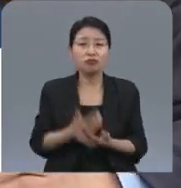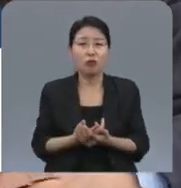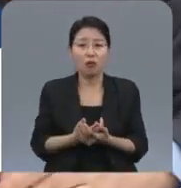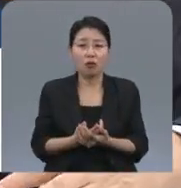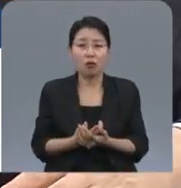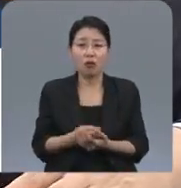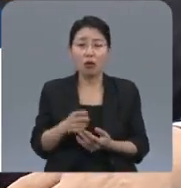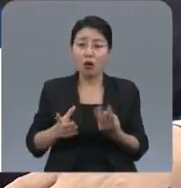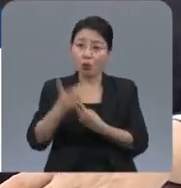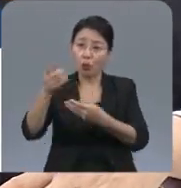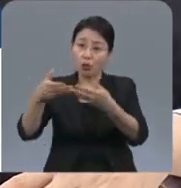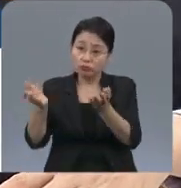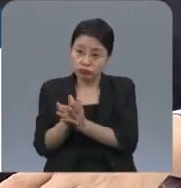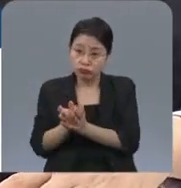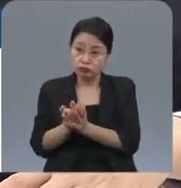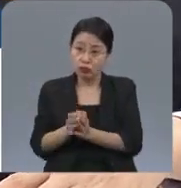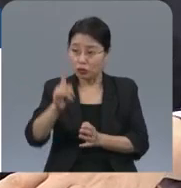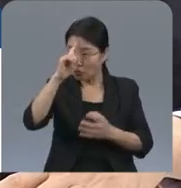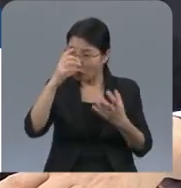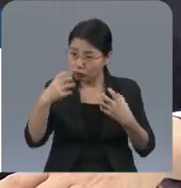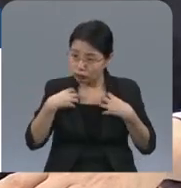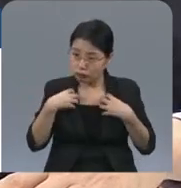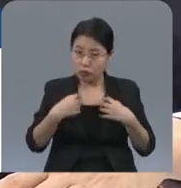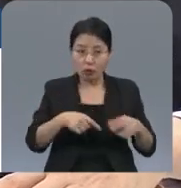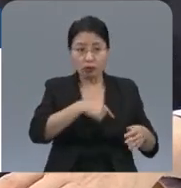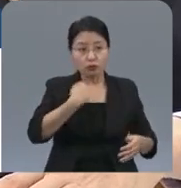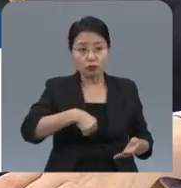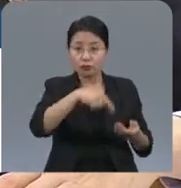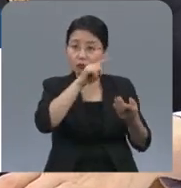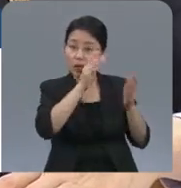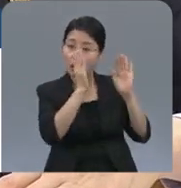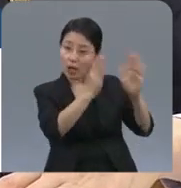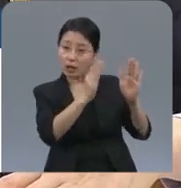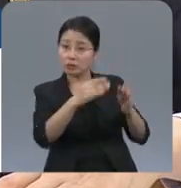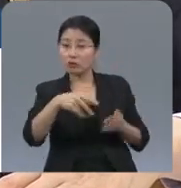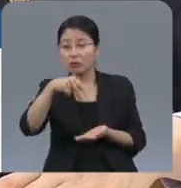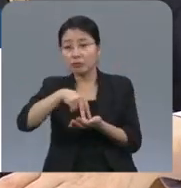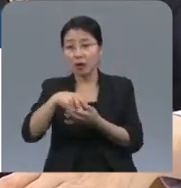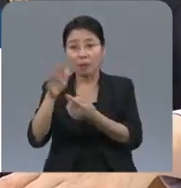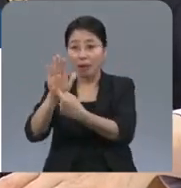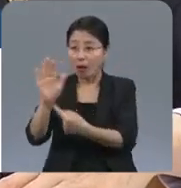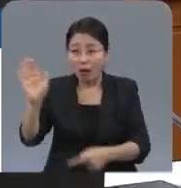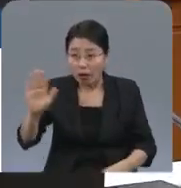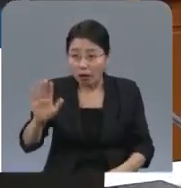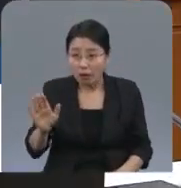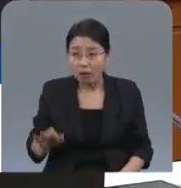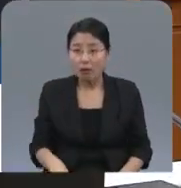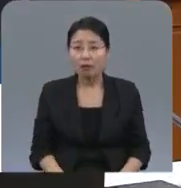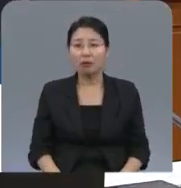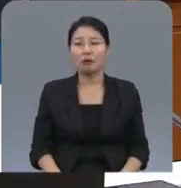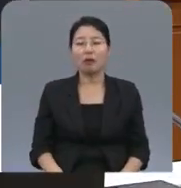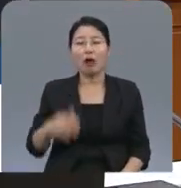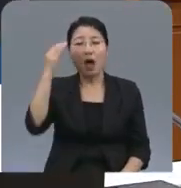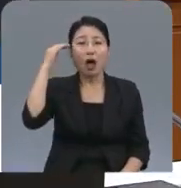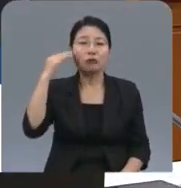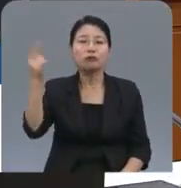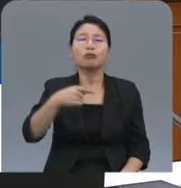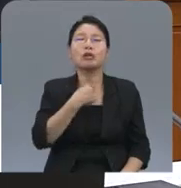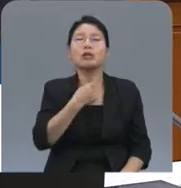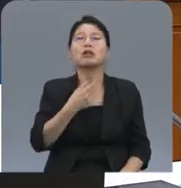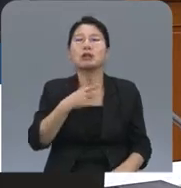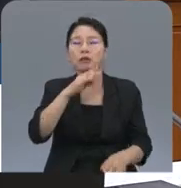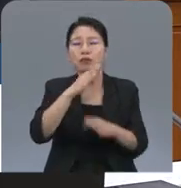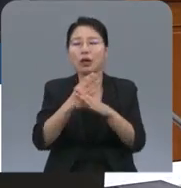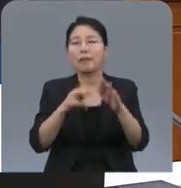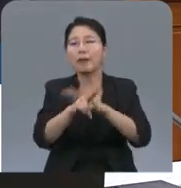rồi bất ngờ đánh úp cưỡng ép người tị nặn về nước đang trong đ thanh tra các cơ quan nhà nước quốc hội Hàn Quốc lên tiếng chỉ trích những đối phó với Vụ